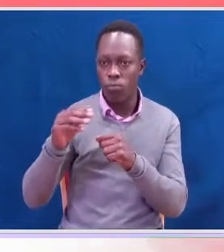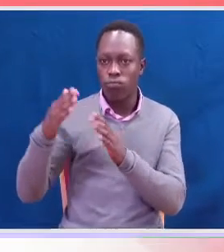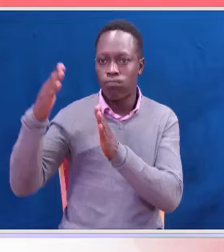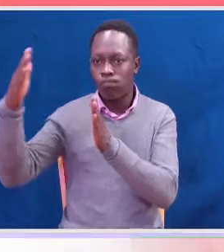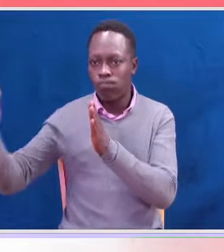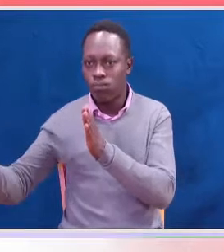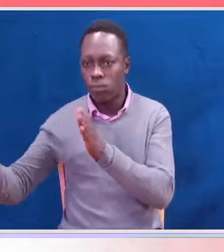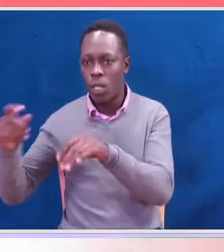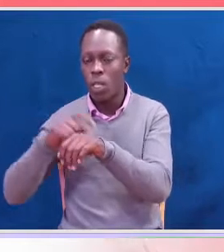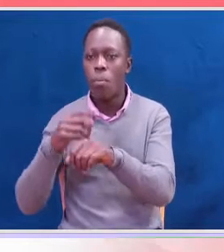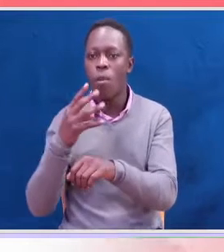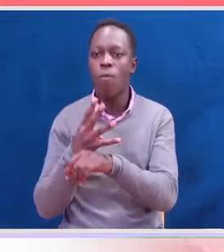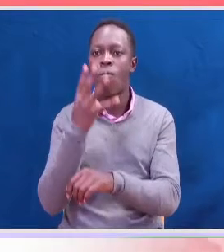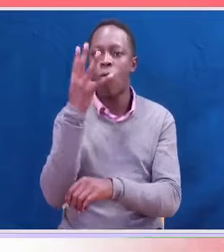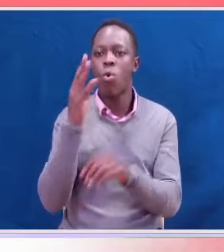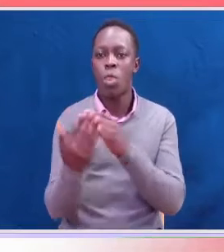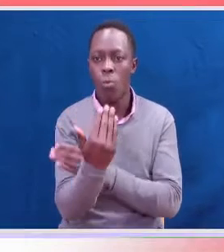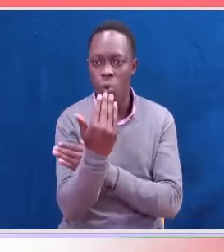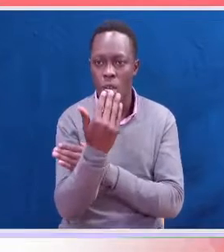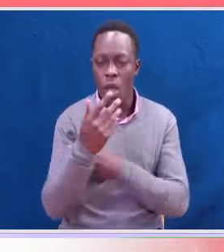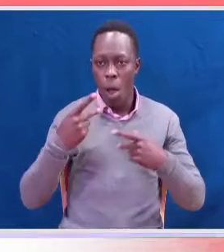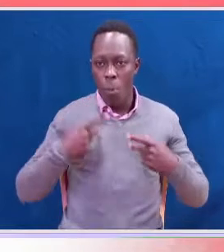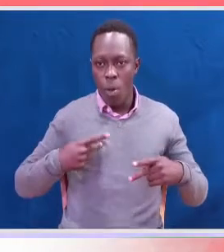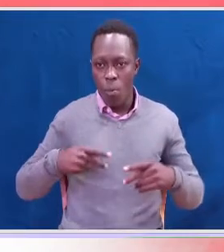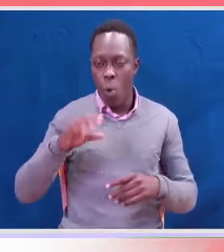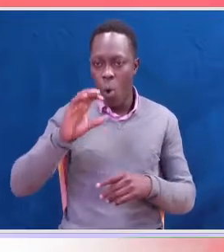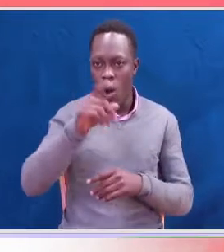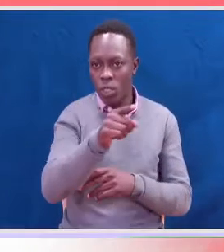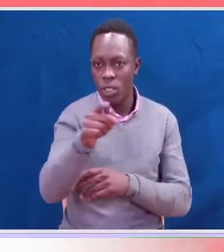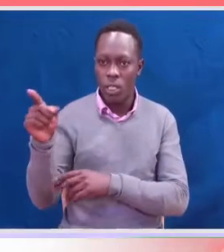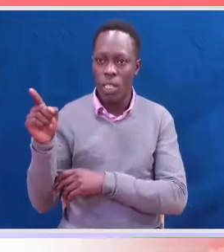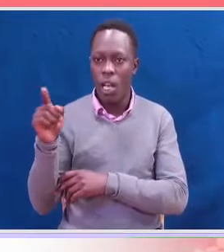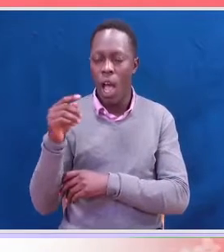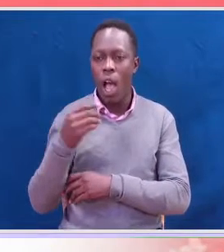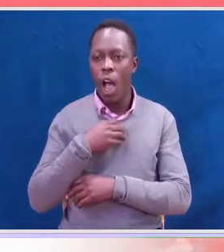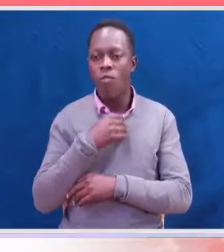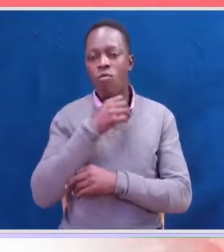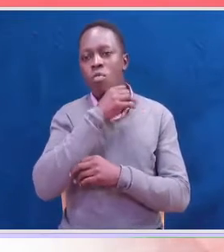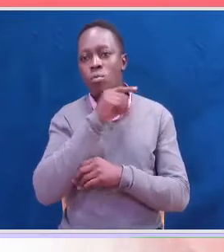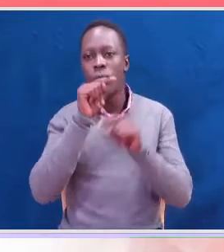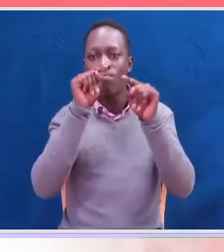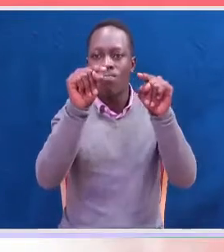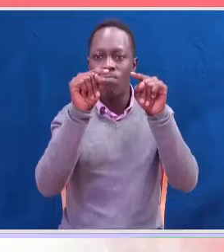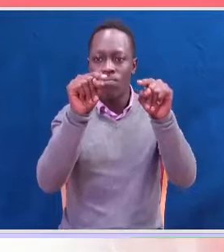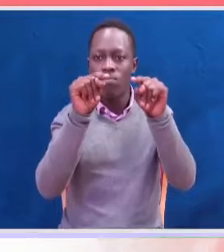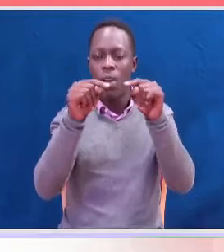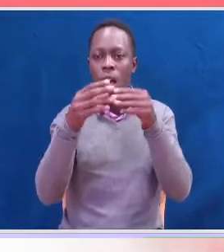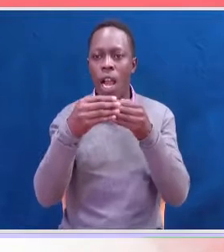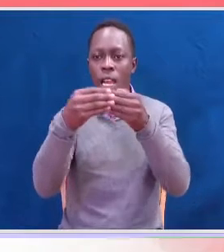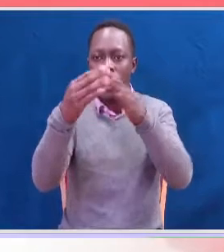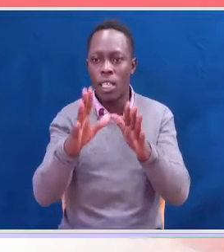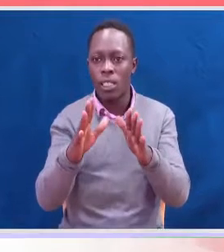kuweza kukamilika saa 10 alfajiri. Wenyeji wa kaunti hizi hata hivyo wanamnyoshea kidole cha lawama